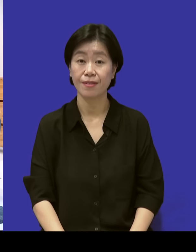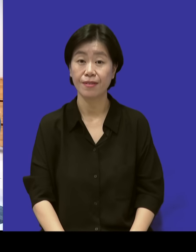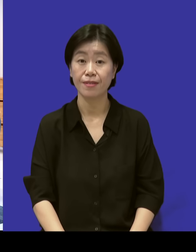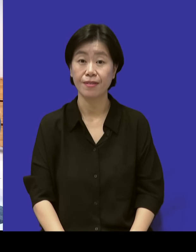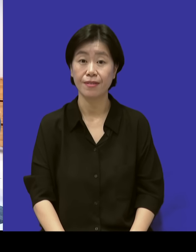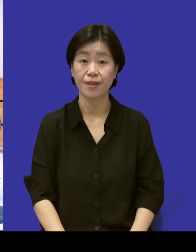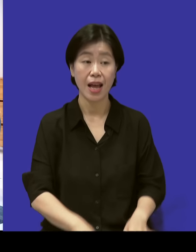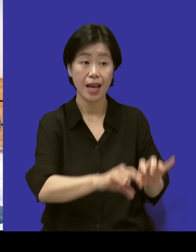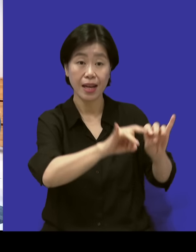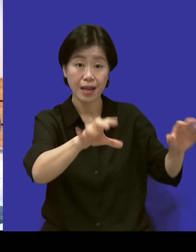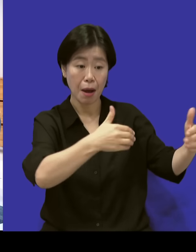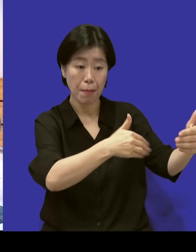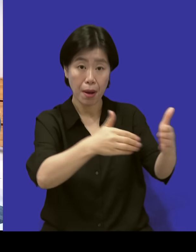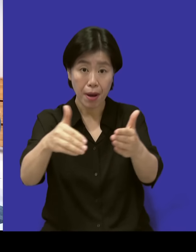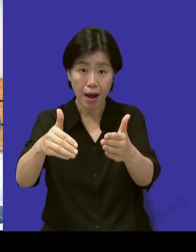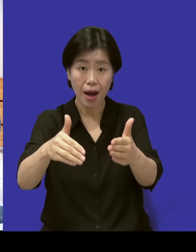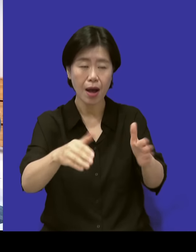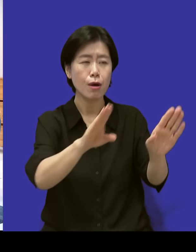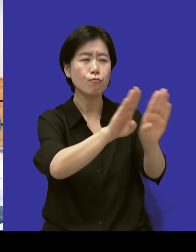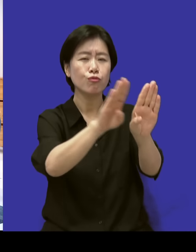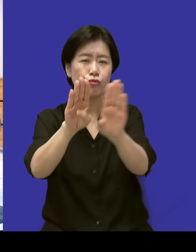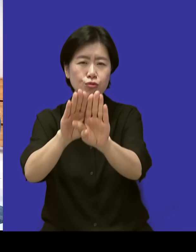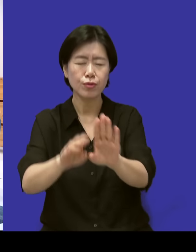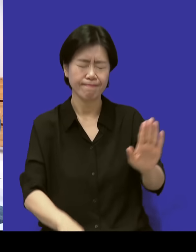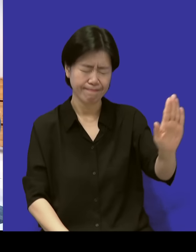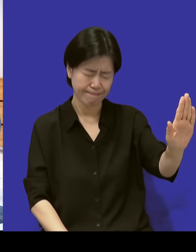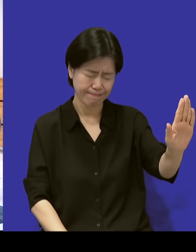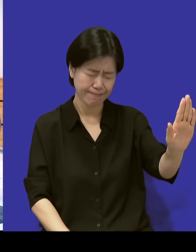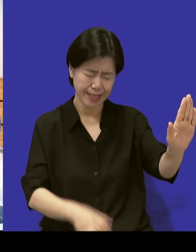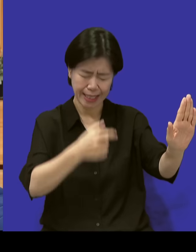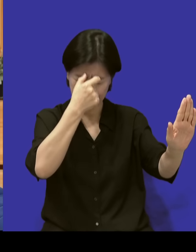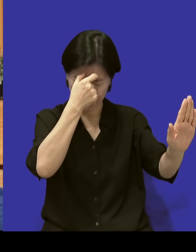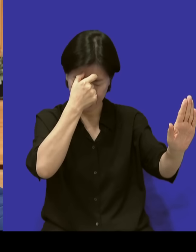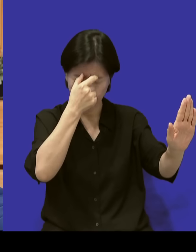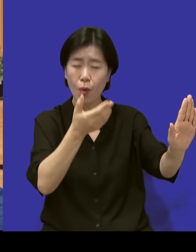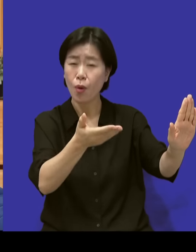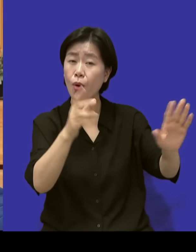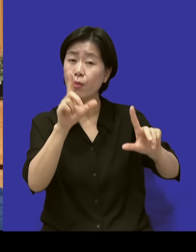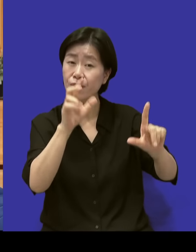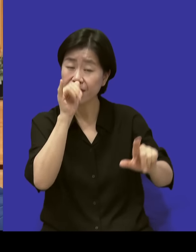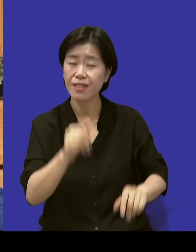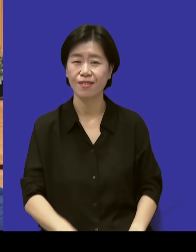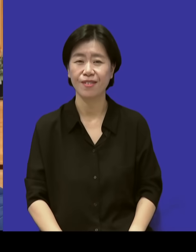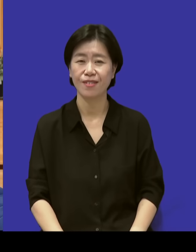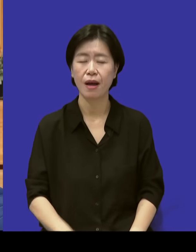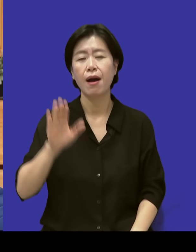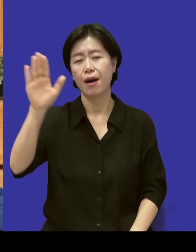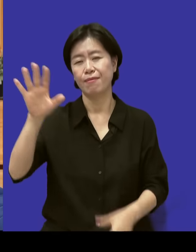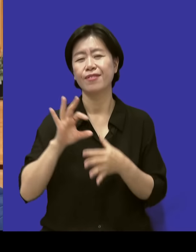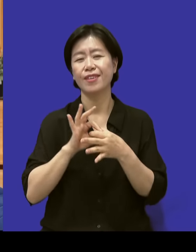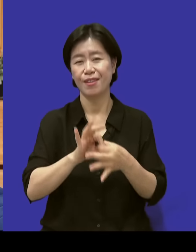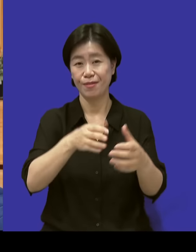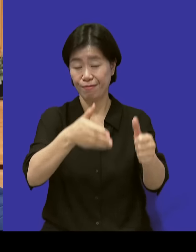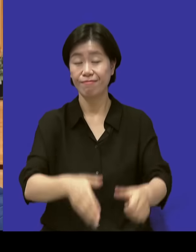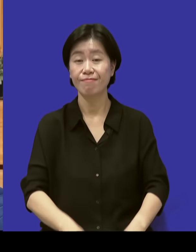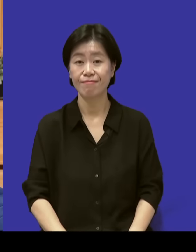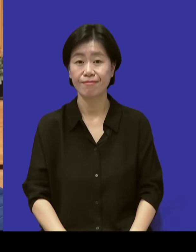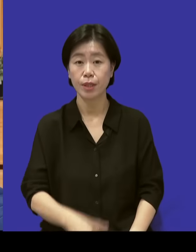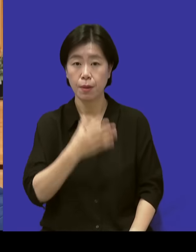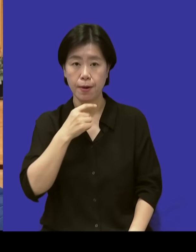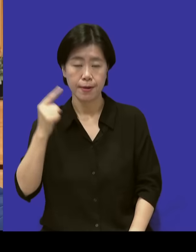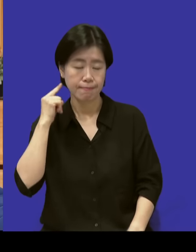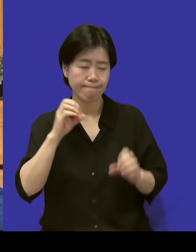붙잡고 기도하셨던 그 기도가 땅에 떨어지지 않을 거라는 믿음이 들면서 늘 기도하는 교도관님으로 정말 마지막 티켓을